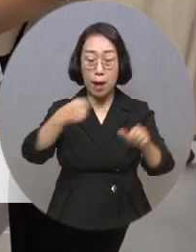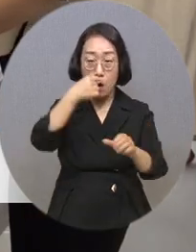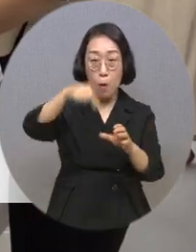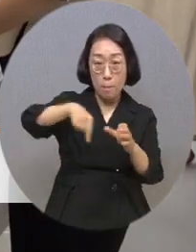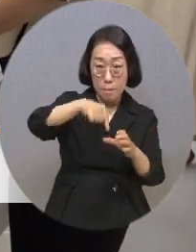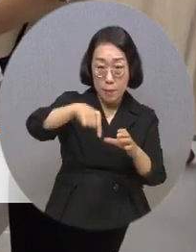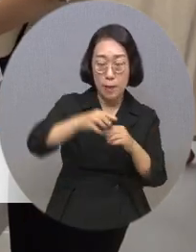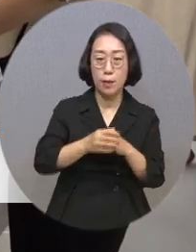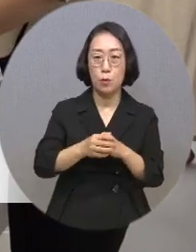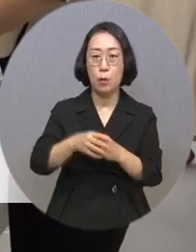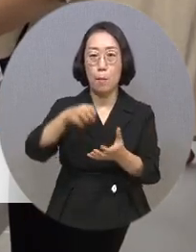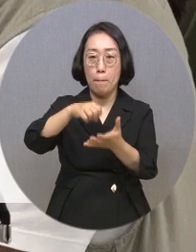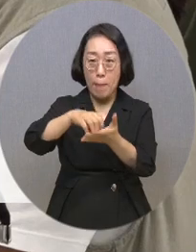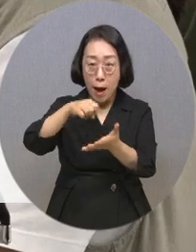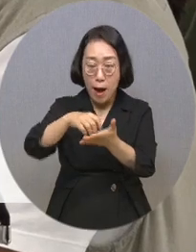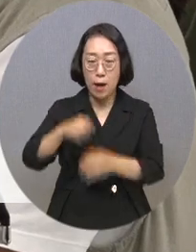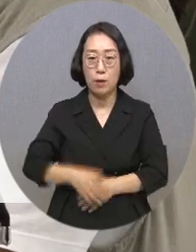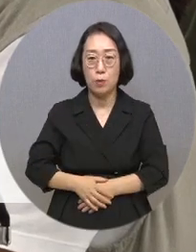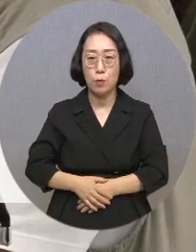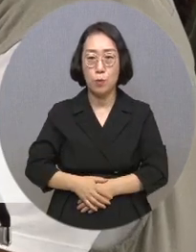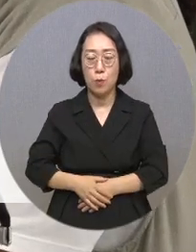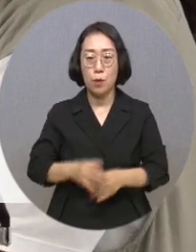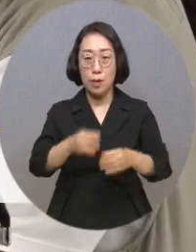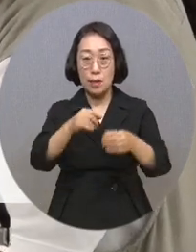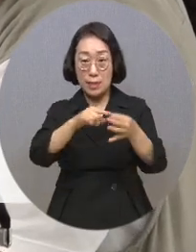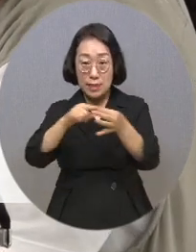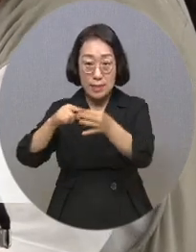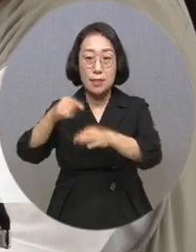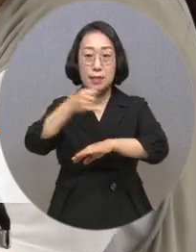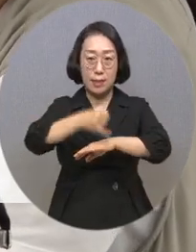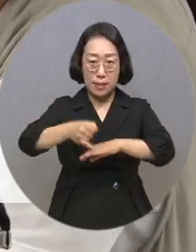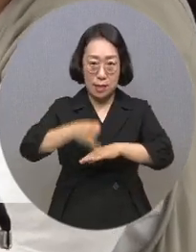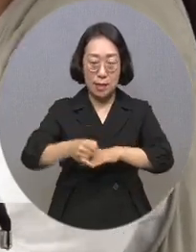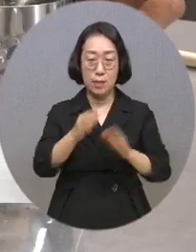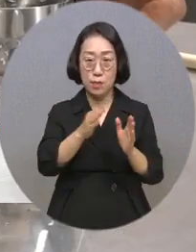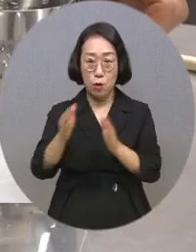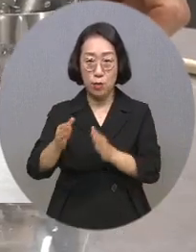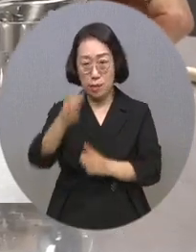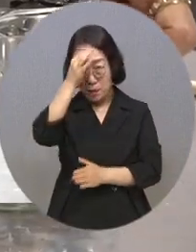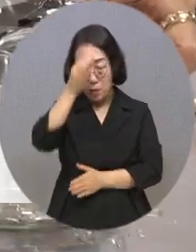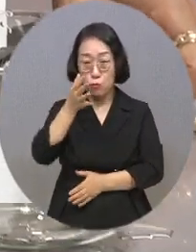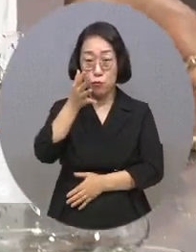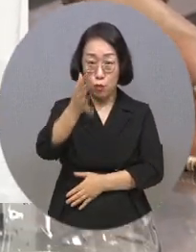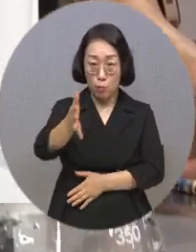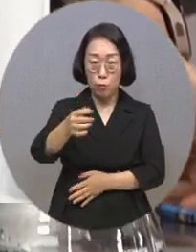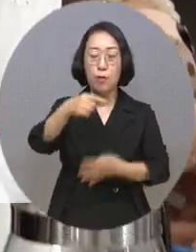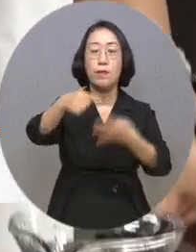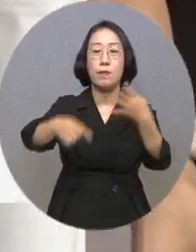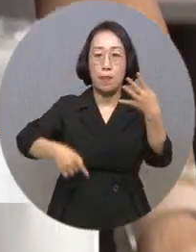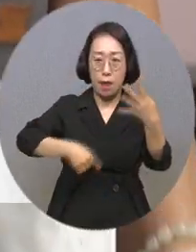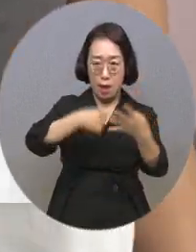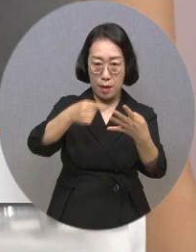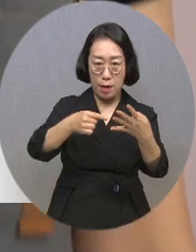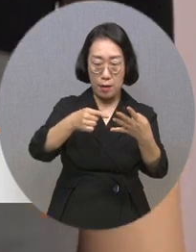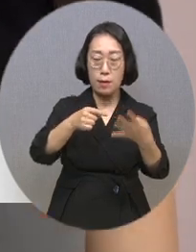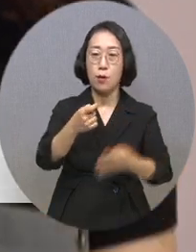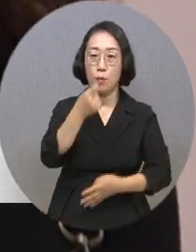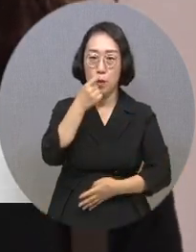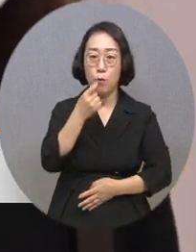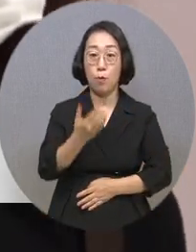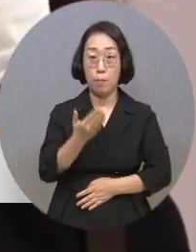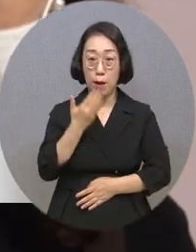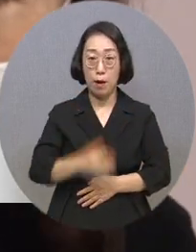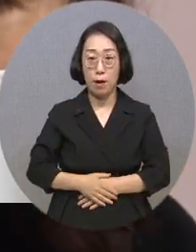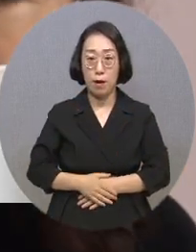바리스타 2급, 제과 기능사, 캘리그라피 3급, 정리 수납 전문가 2급 총 4개의 전문 기술 과정이